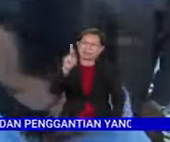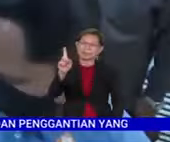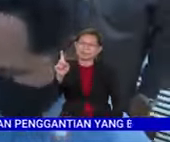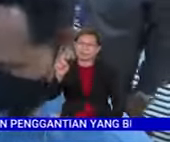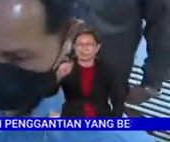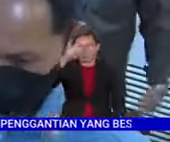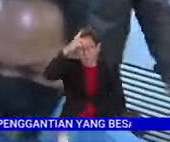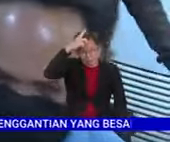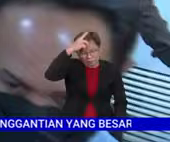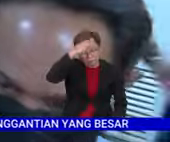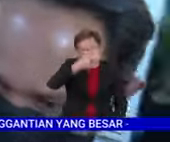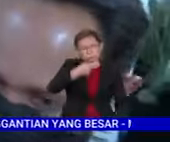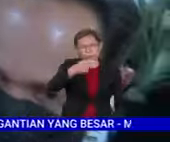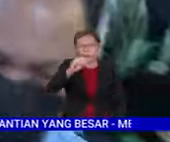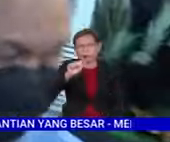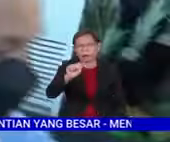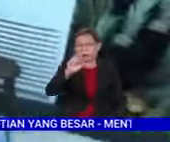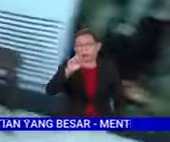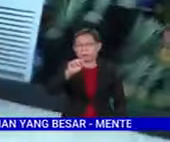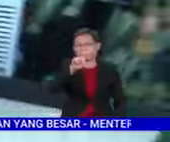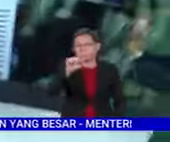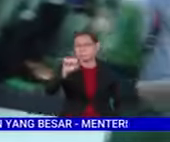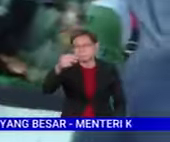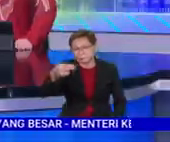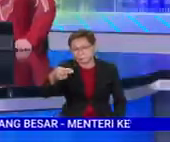Hamzah Zainuddin.